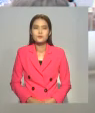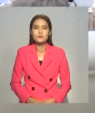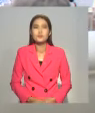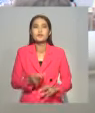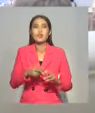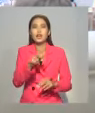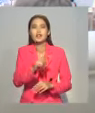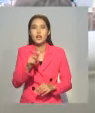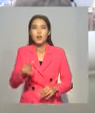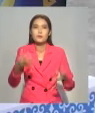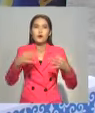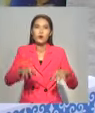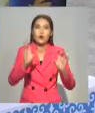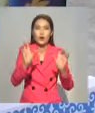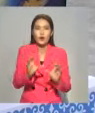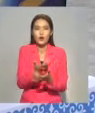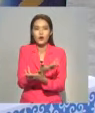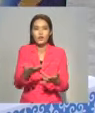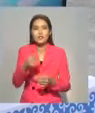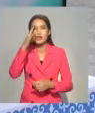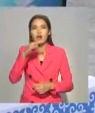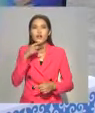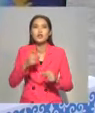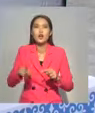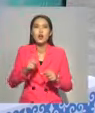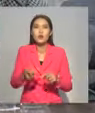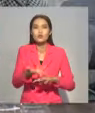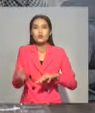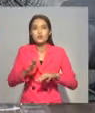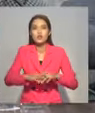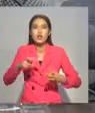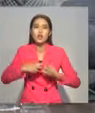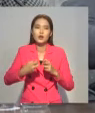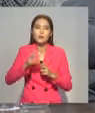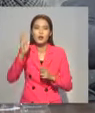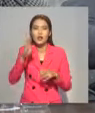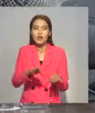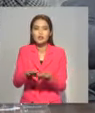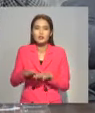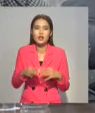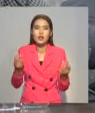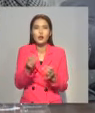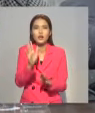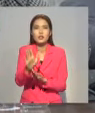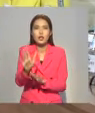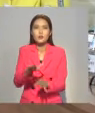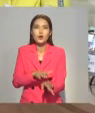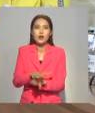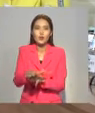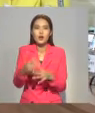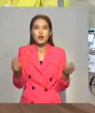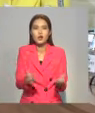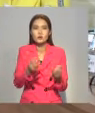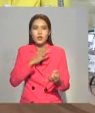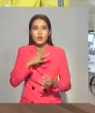конституциялық реформаны жүзеге асыру процесінде Қазақстанның алдында тұрған күрделі мәселелер мен сын-қатерлерді, заң талаптарын орындау процестерін талқылады.